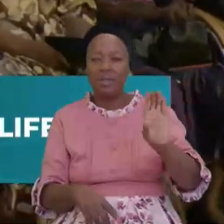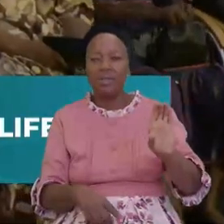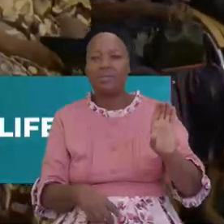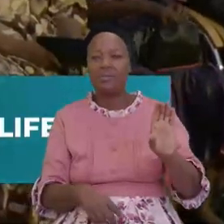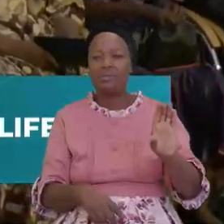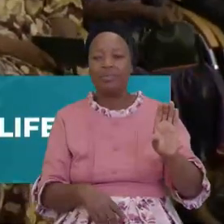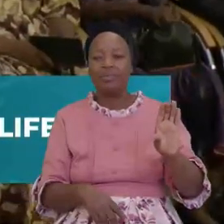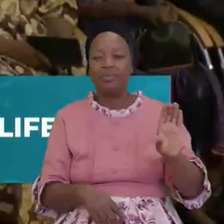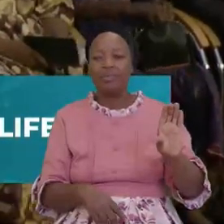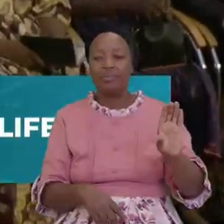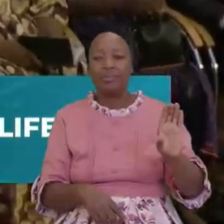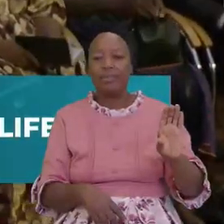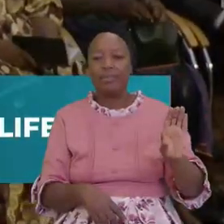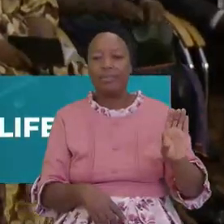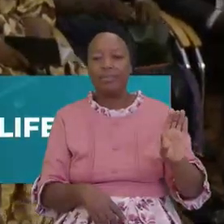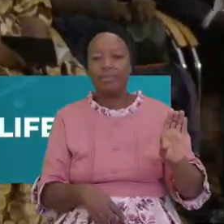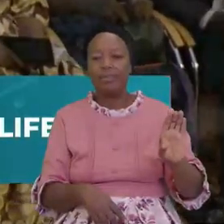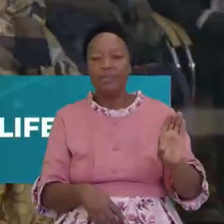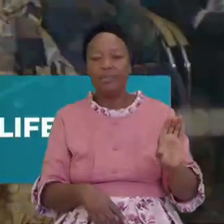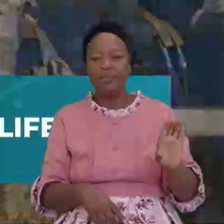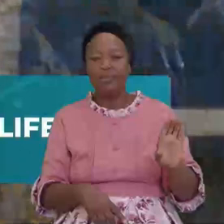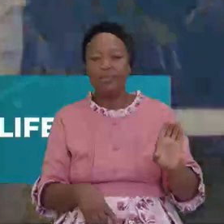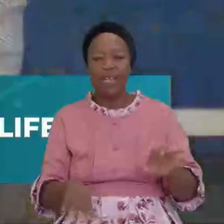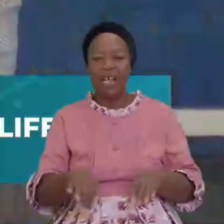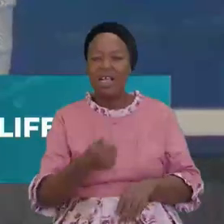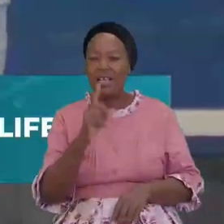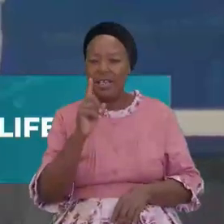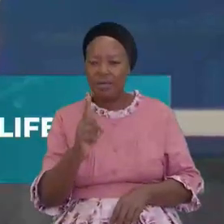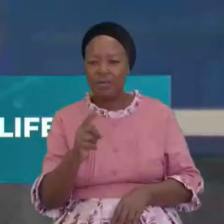La délivrance que tu auras ce soir sera aussi simple que ABC.